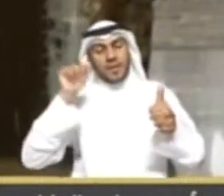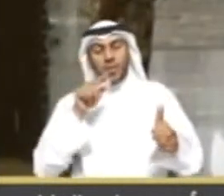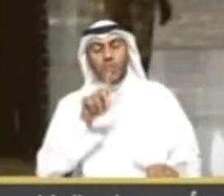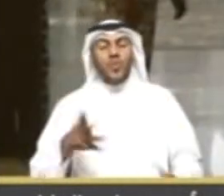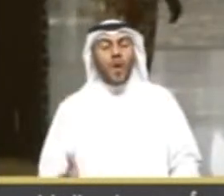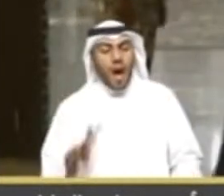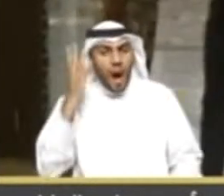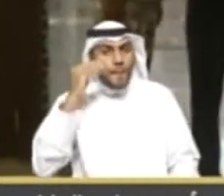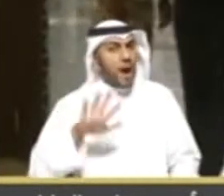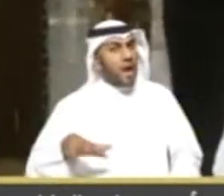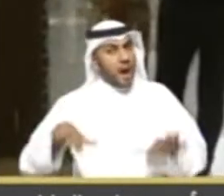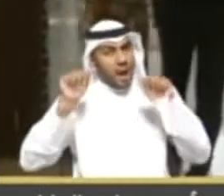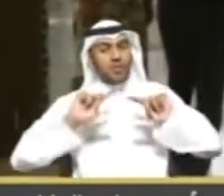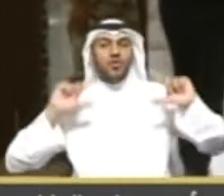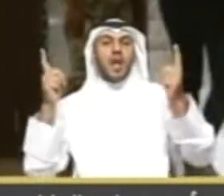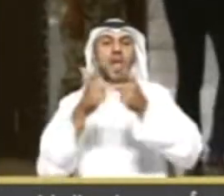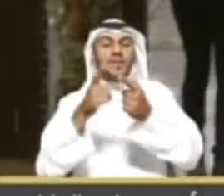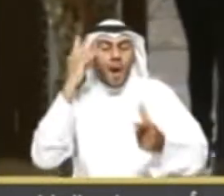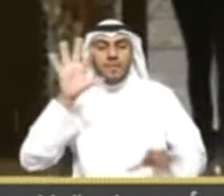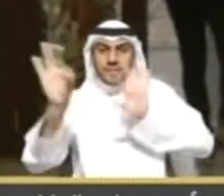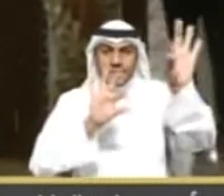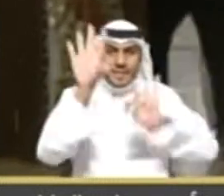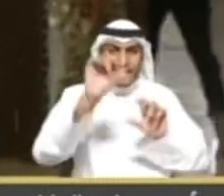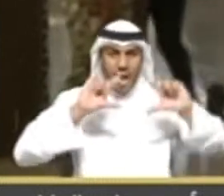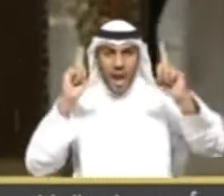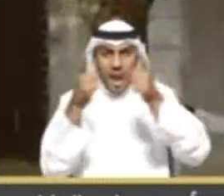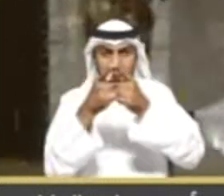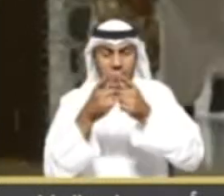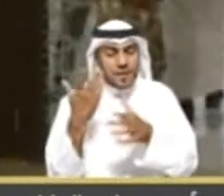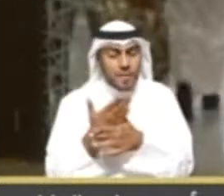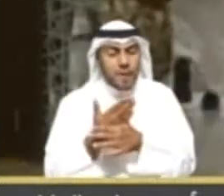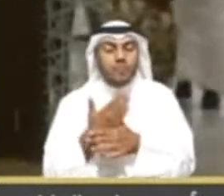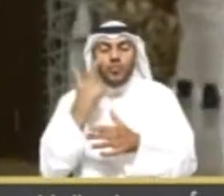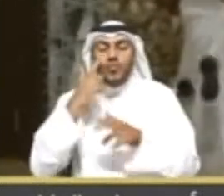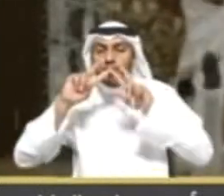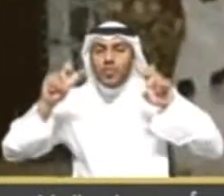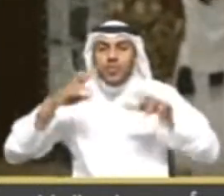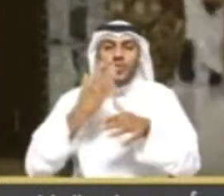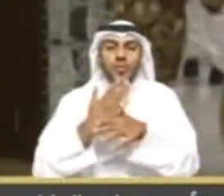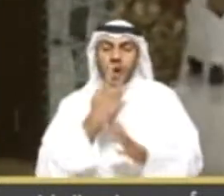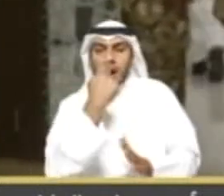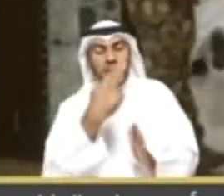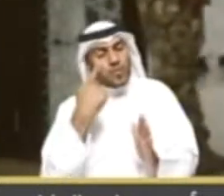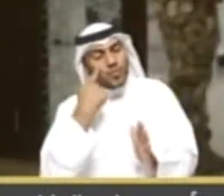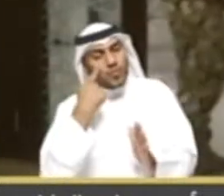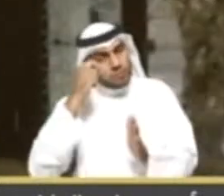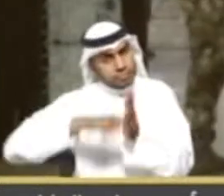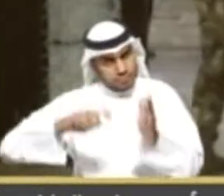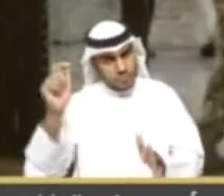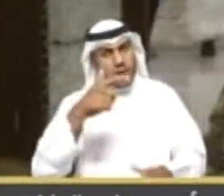بتشكيل لجنة تحقيق فيما ورد من محاور في الاستجوابات، وأن تكون هذه اللجنة تعطي تقريرها بصفة الاستجابة.